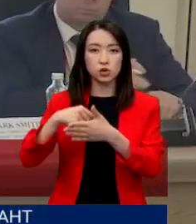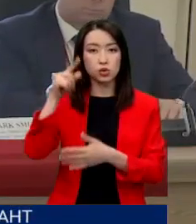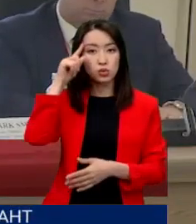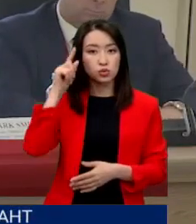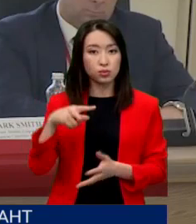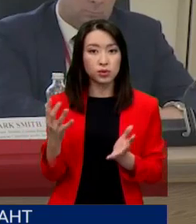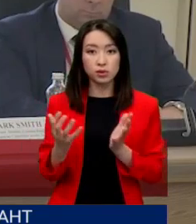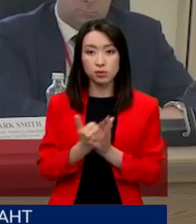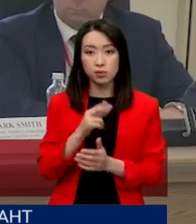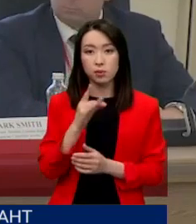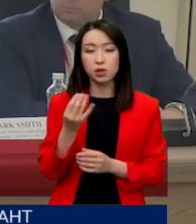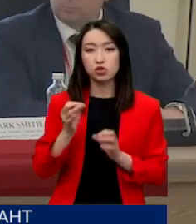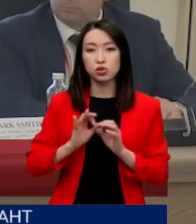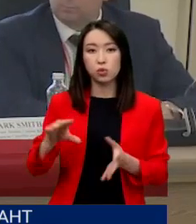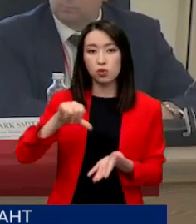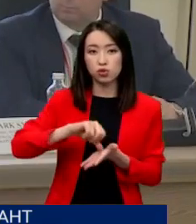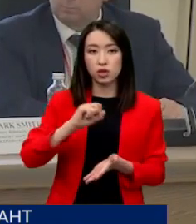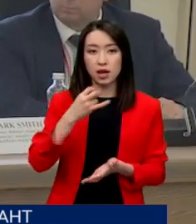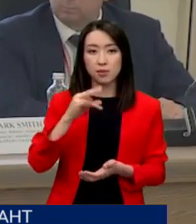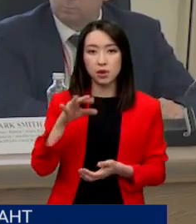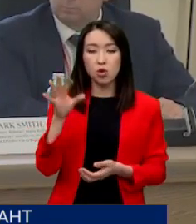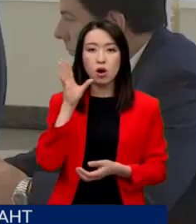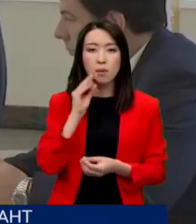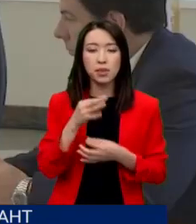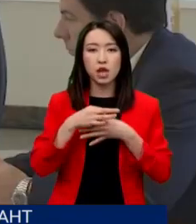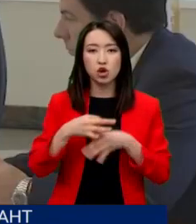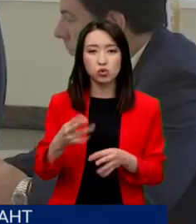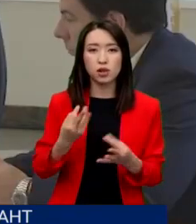Токаев. Причем участие в IPO должно стать доступным для